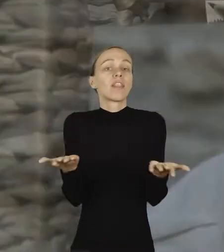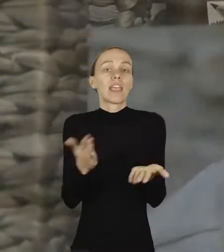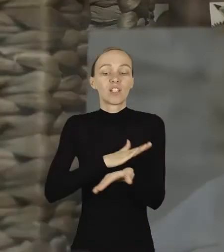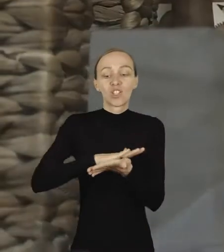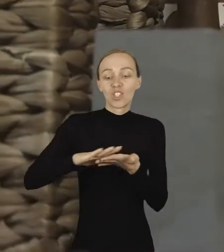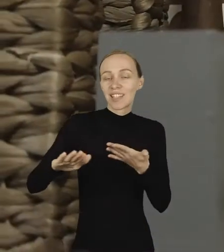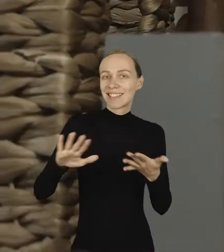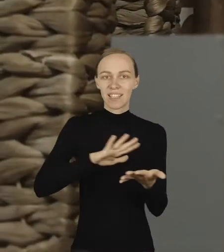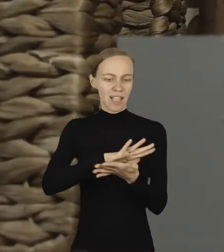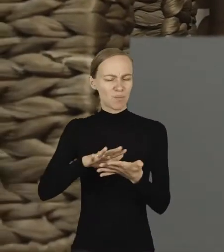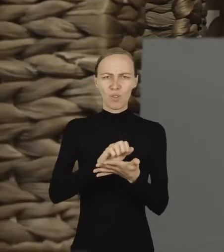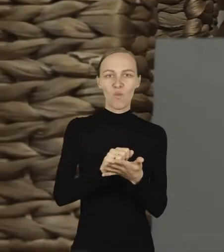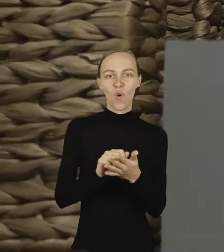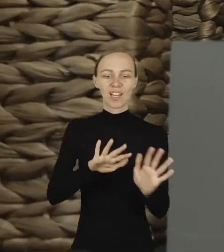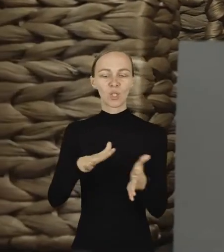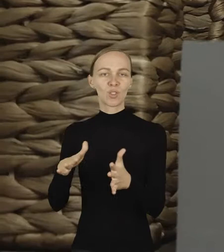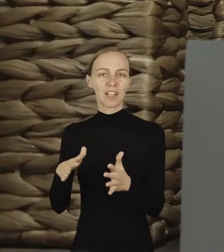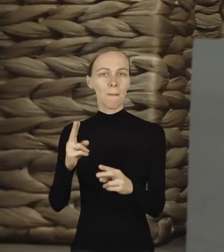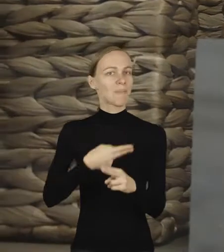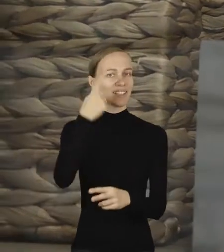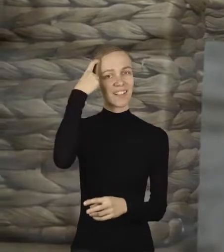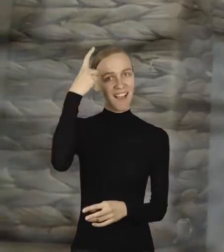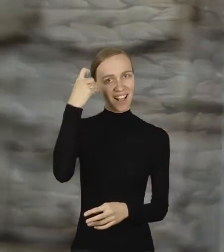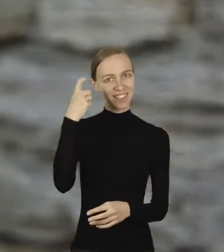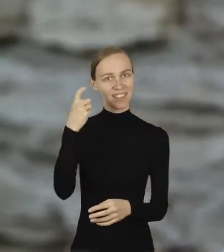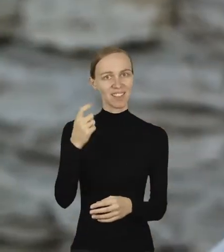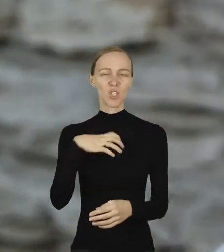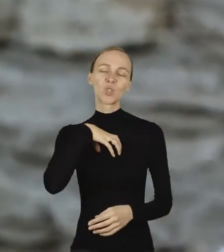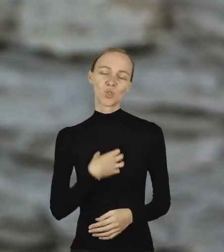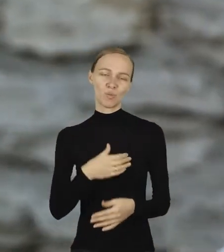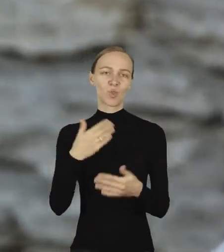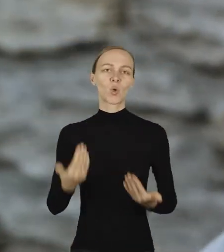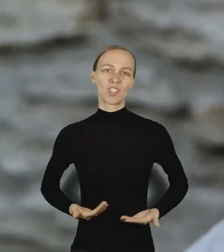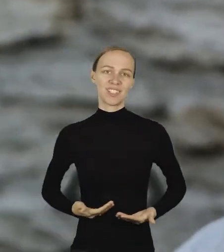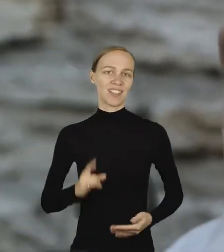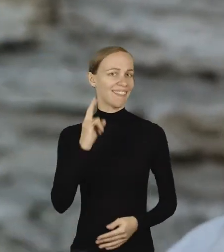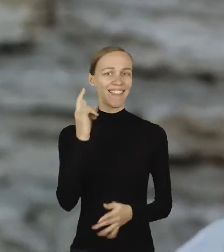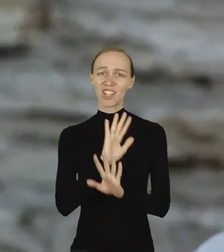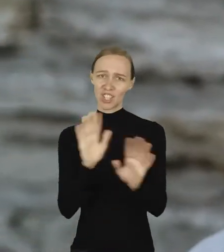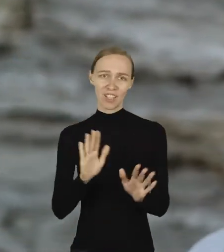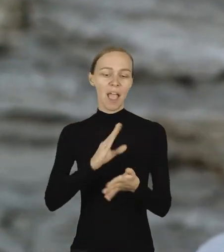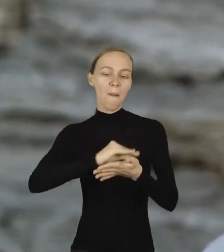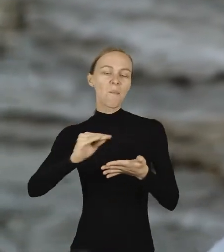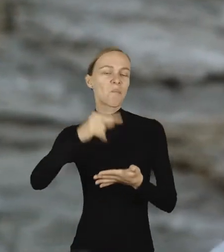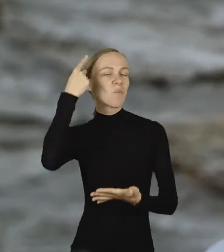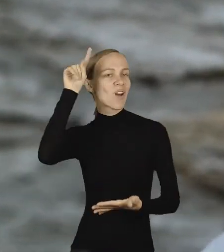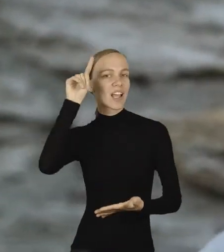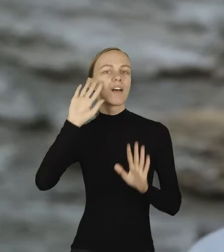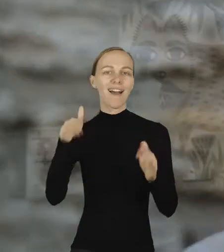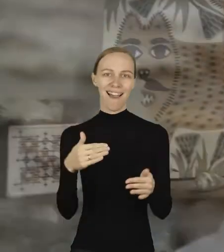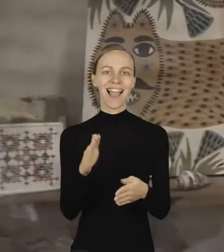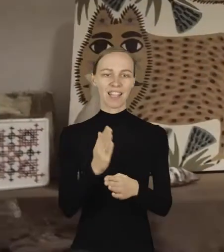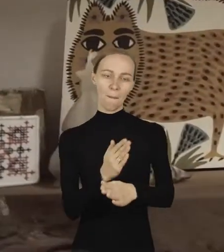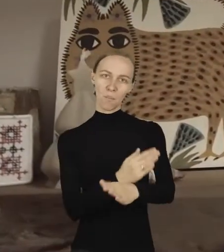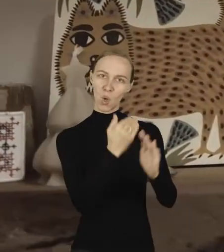неспотворені сюжети. Без казки надто сумно у житті, і не лише дитині, а й поету. Хай на полицях є томи